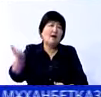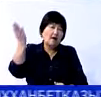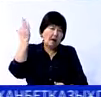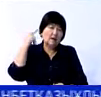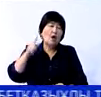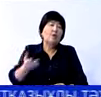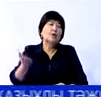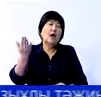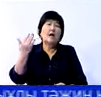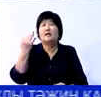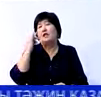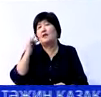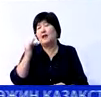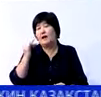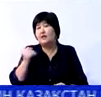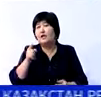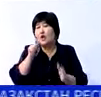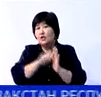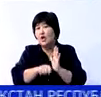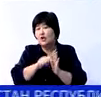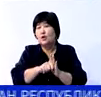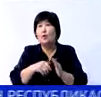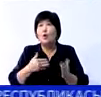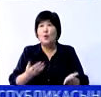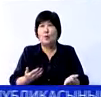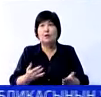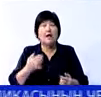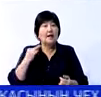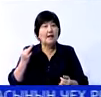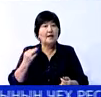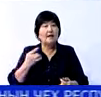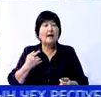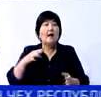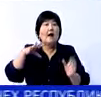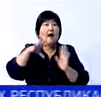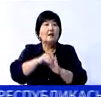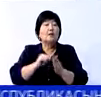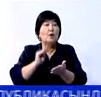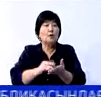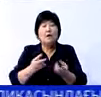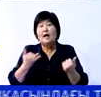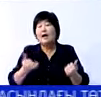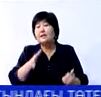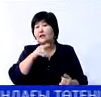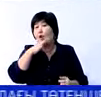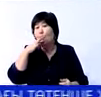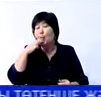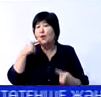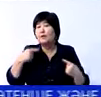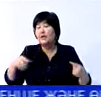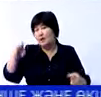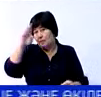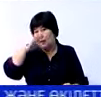әргі тарихында зерттеп болса тарихи айналымға қосу керек. Қазір кезінде көптеген